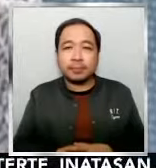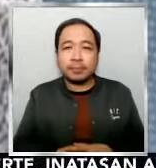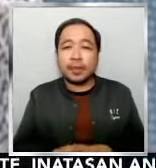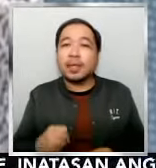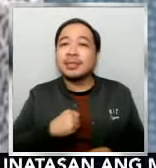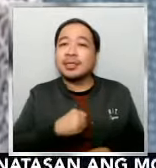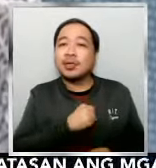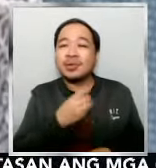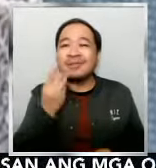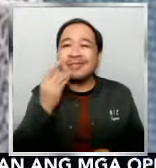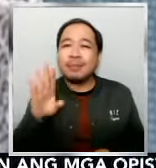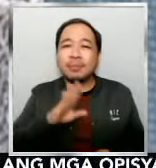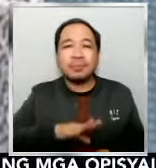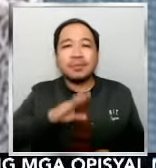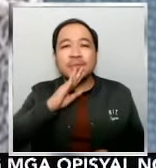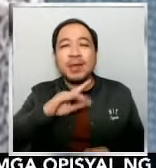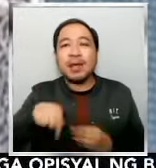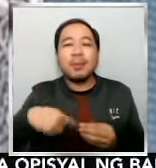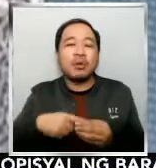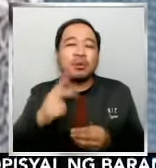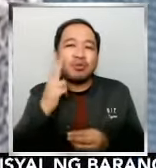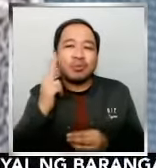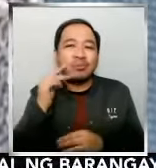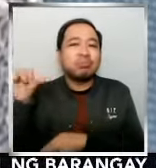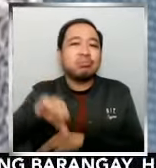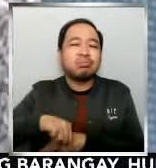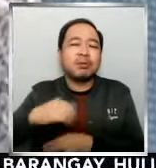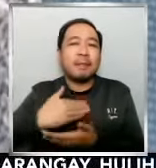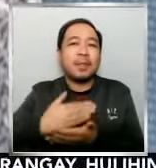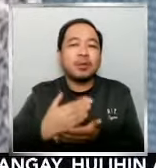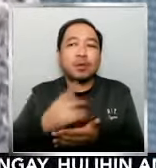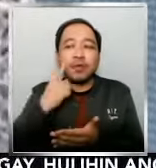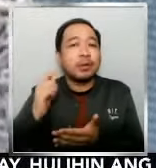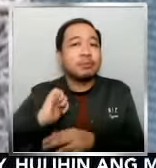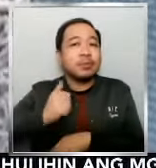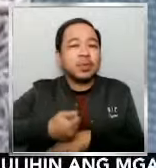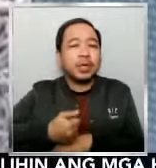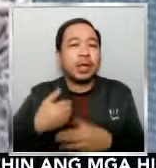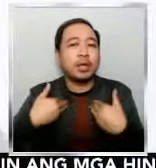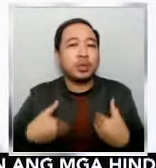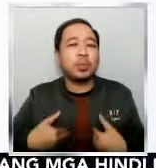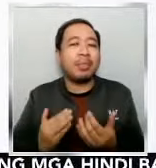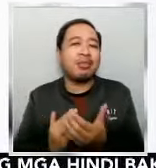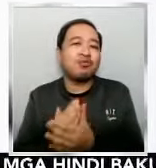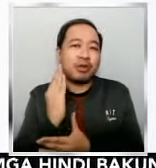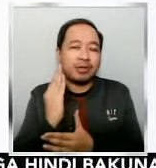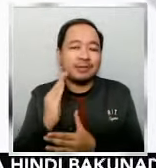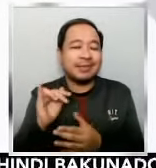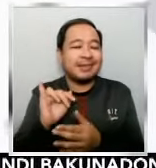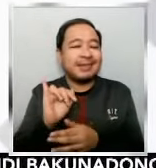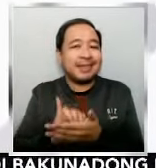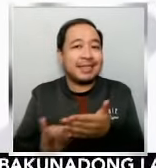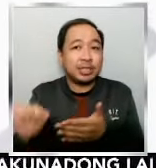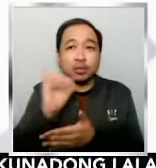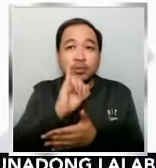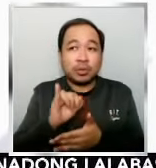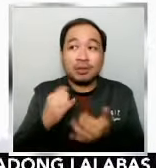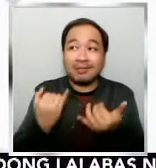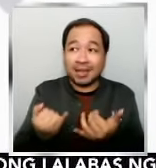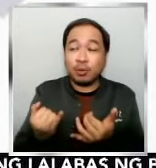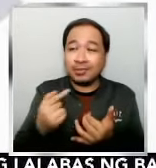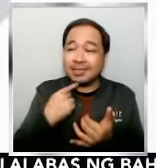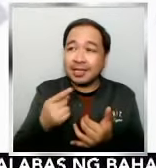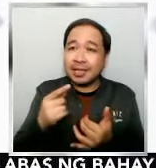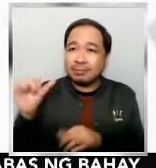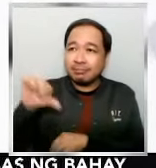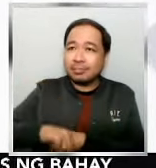sa pag-veto ni Pangulo Duterte sa budget para sa pagtatayo ng Human Rights Institute. Sabi ni De Lima, ipinapakita daw ng pag-veto sa isang